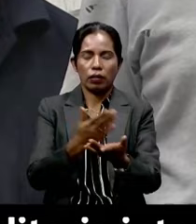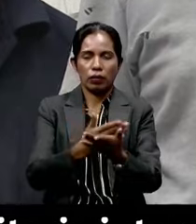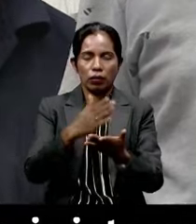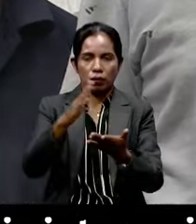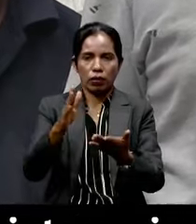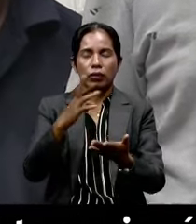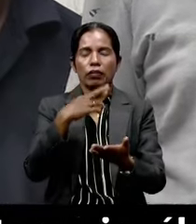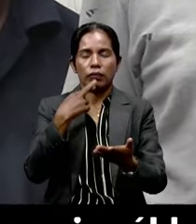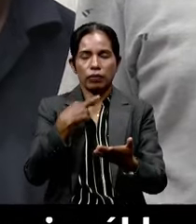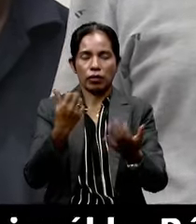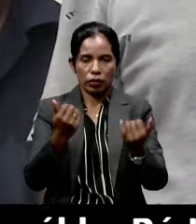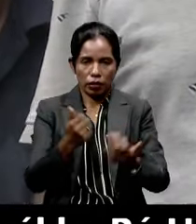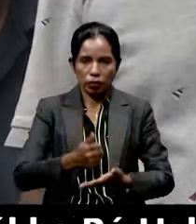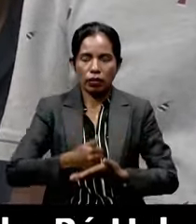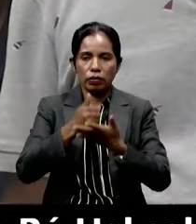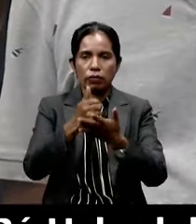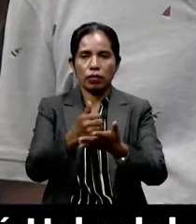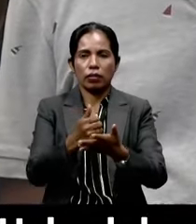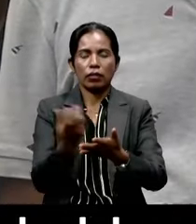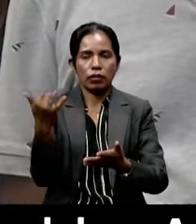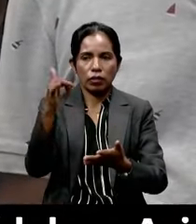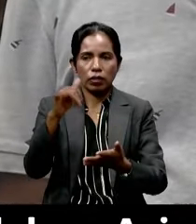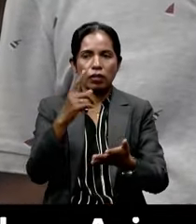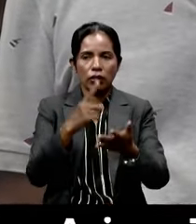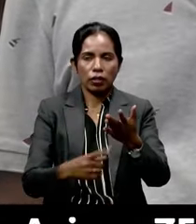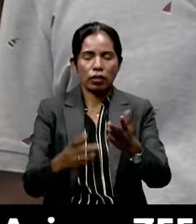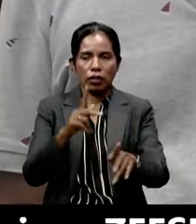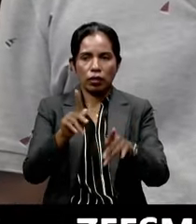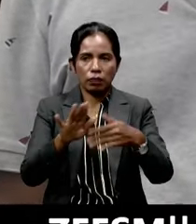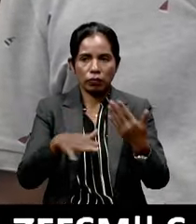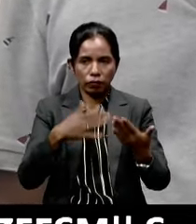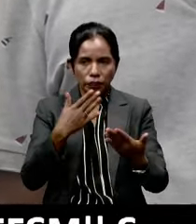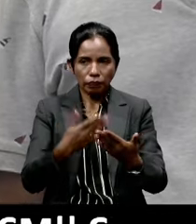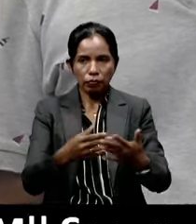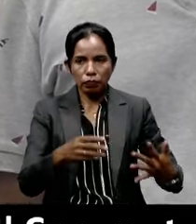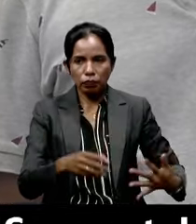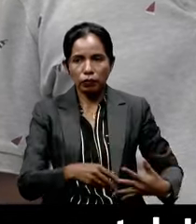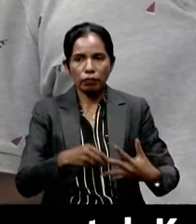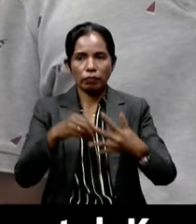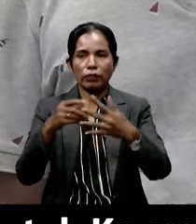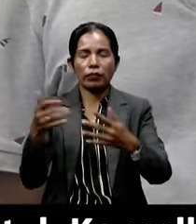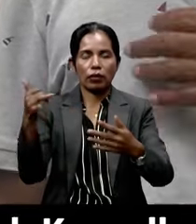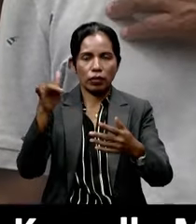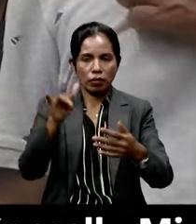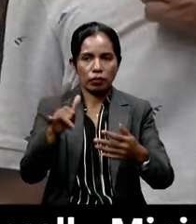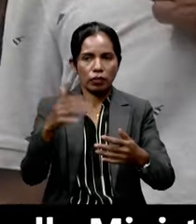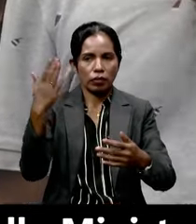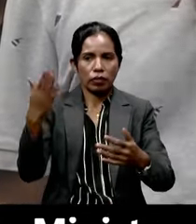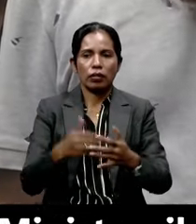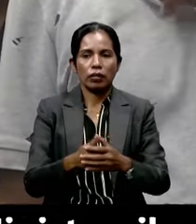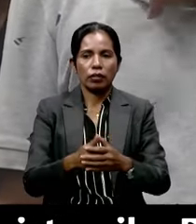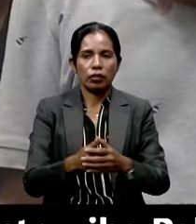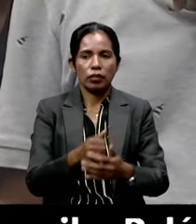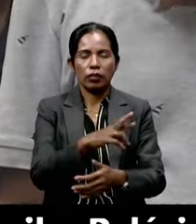nebe idanya para tu akman saya dama kita ni mia komita di sira liliu sira nebe maka di area